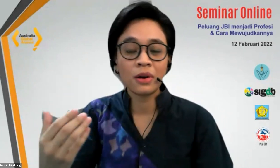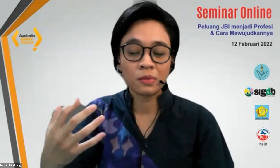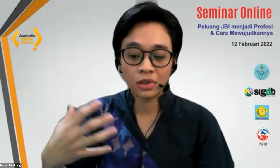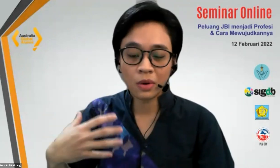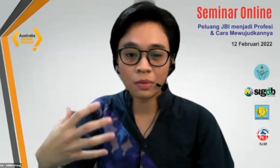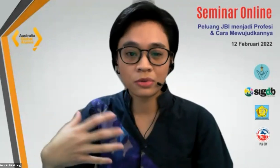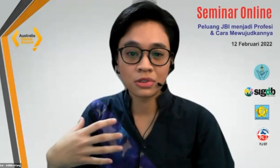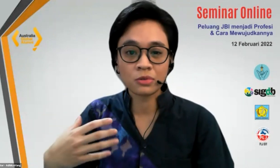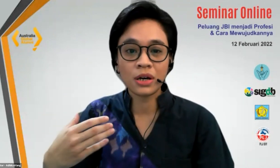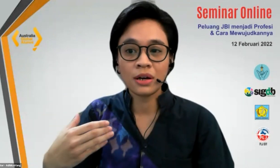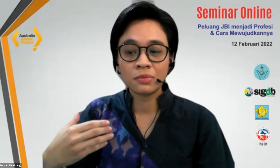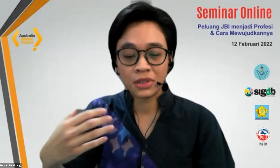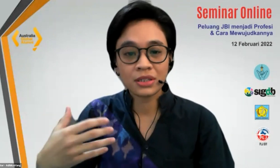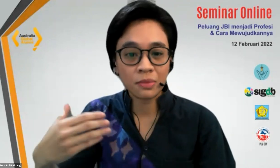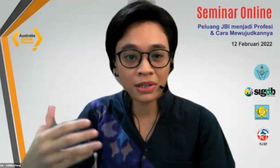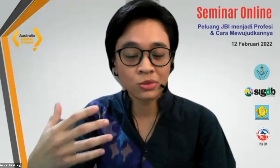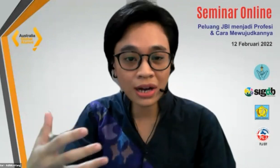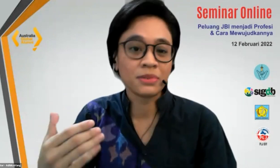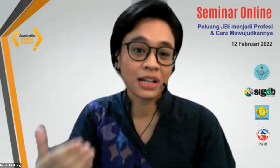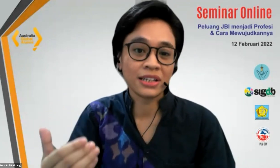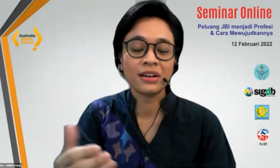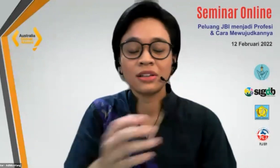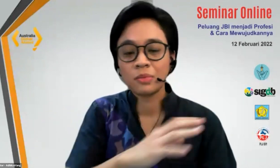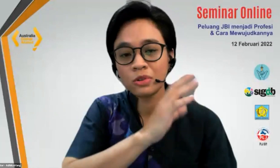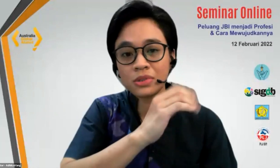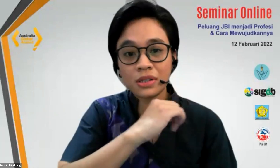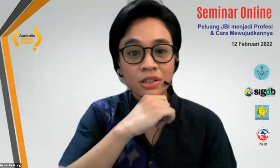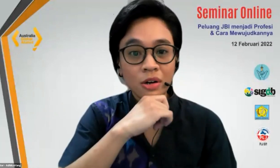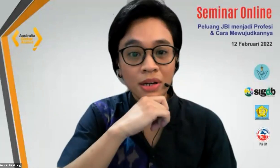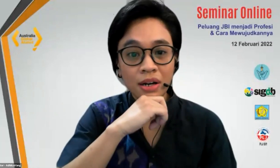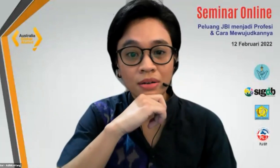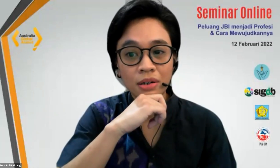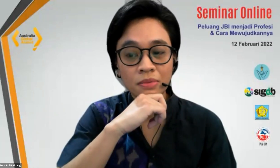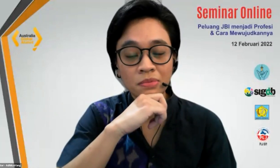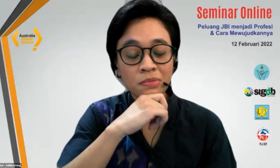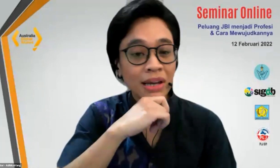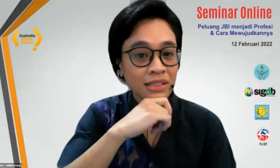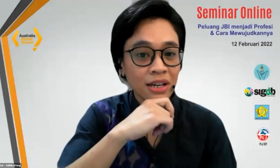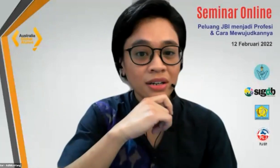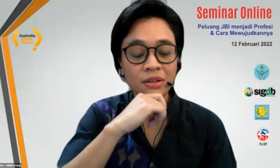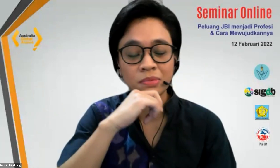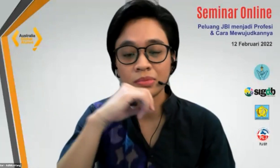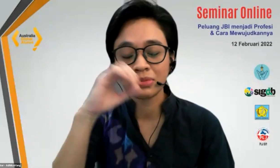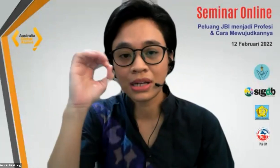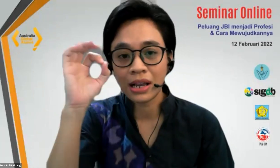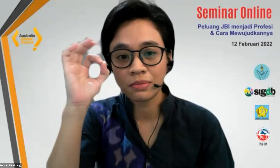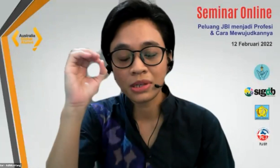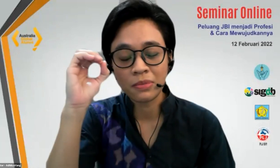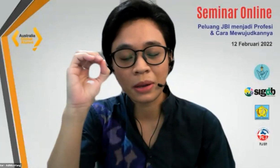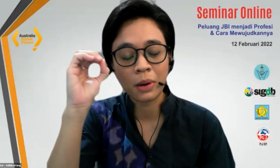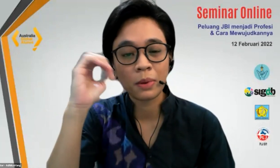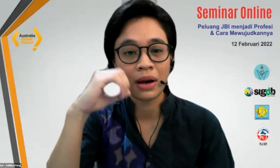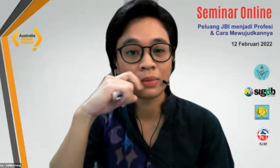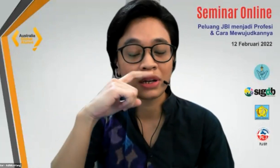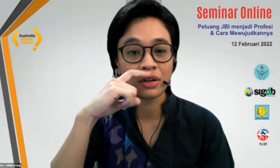tidak terjawab game walaupun sudah menjadi debit Juga misalnya tapi itu bisa dengan belajar dan mendalami